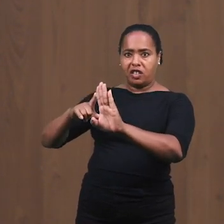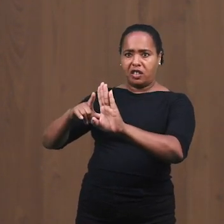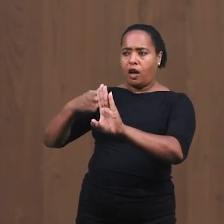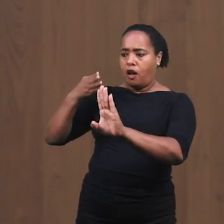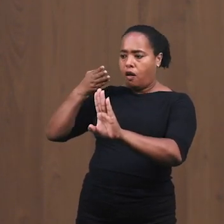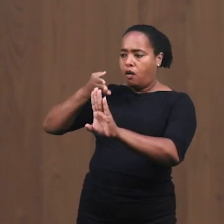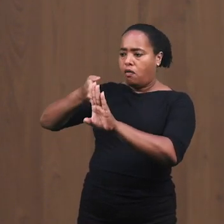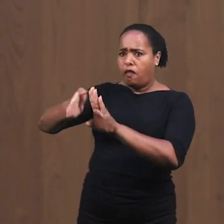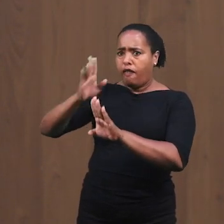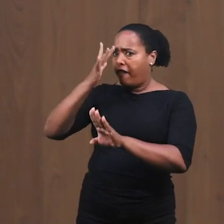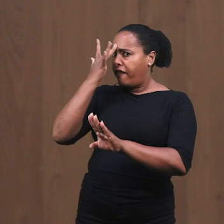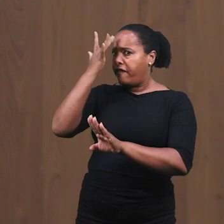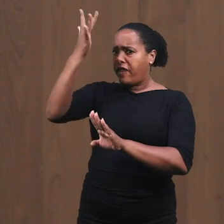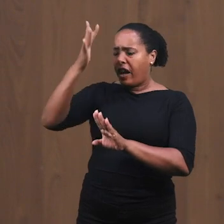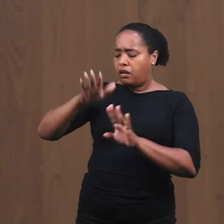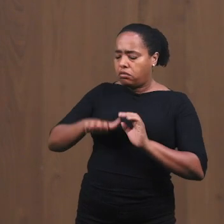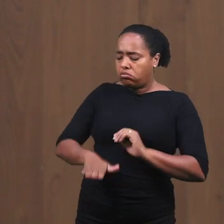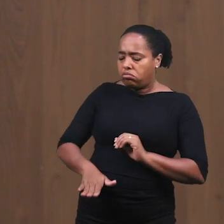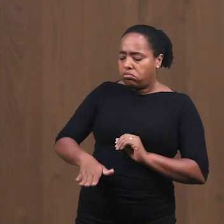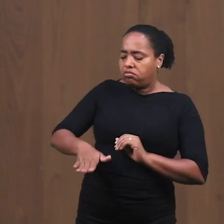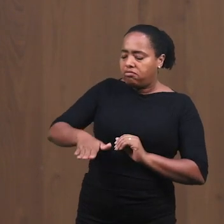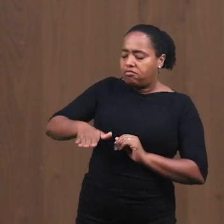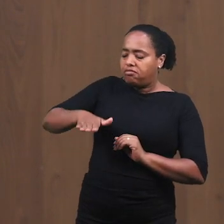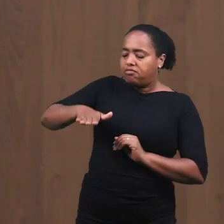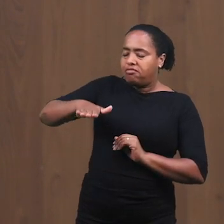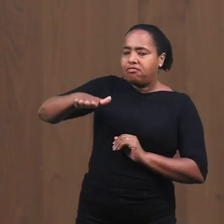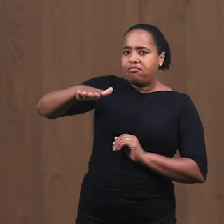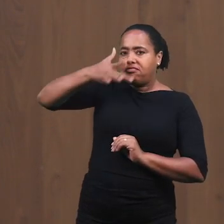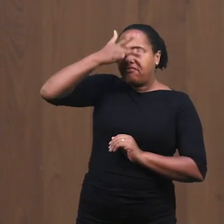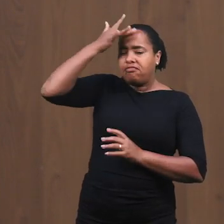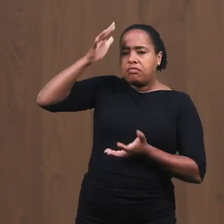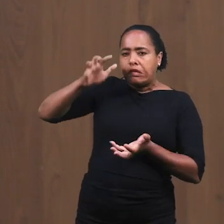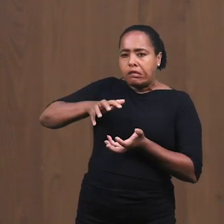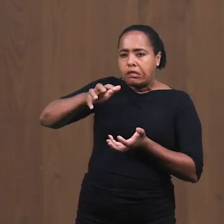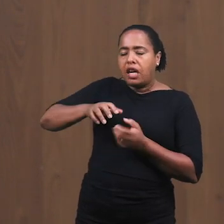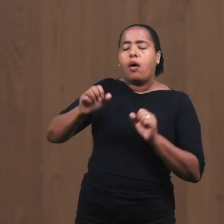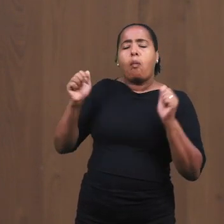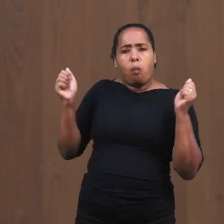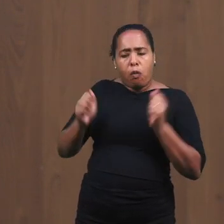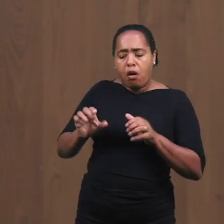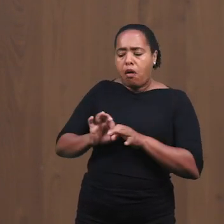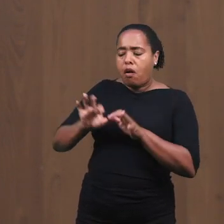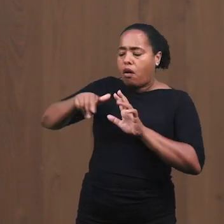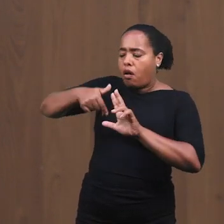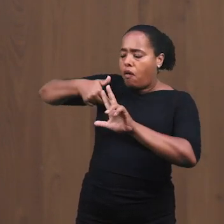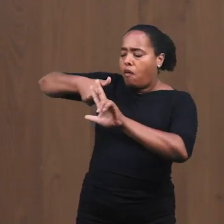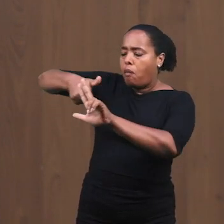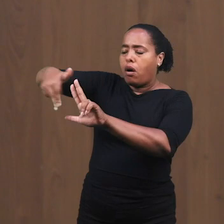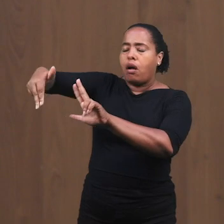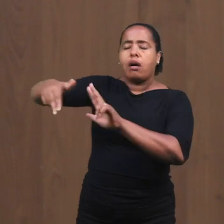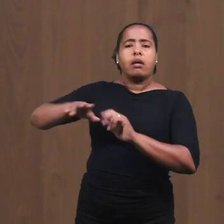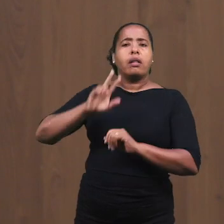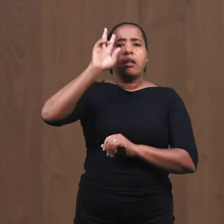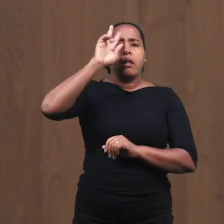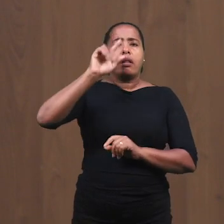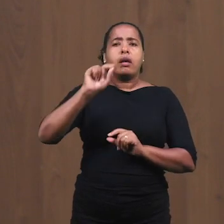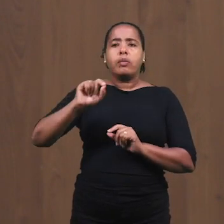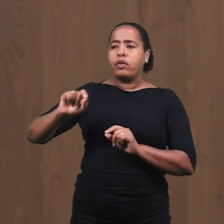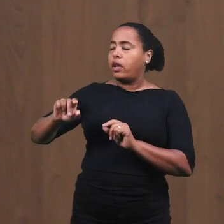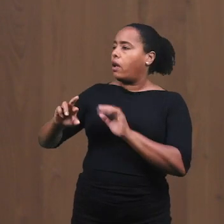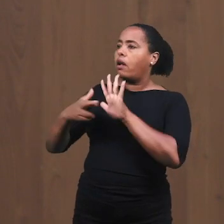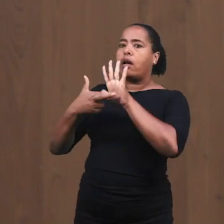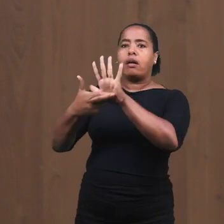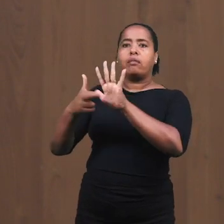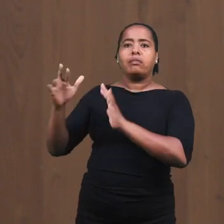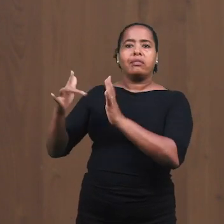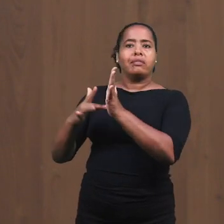завесами, и у них была одна дверь. Все, от малышей до взрослых, могли войти через дверь, которая...